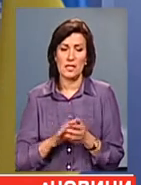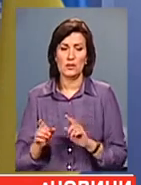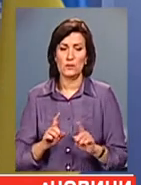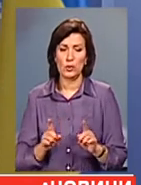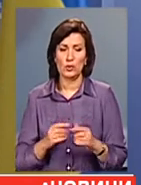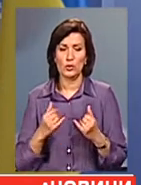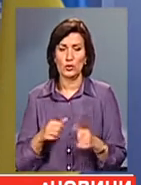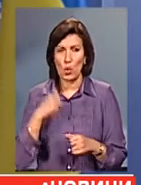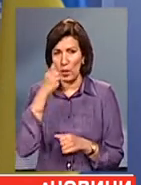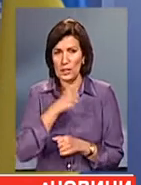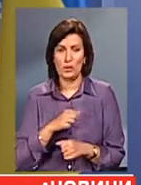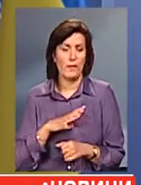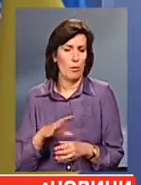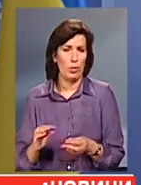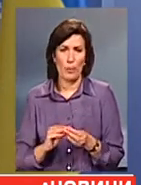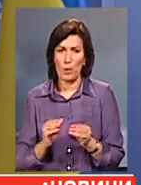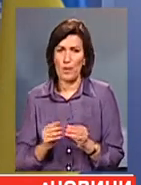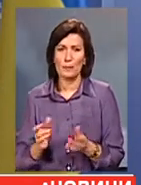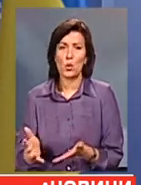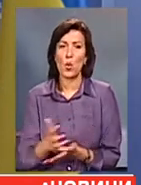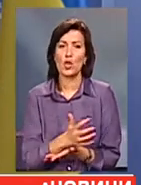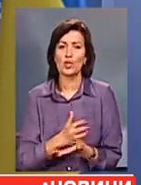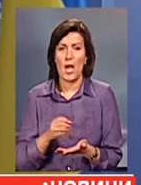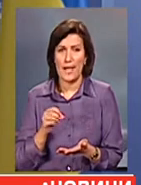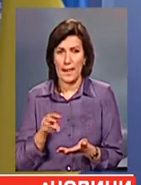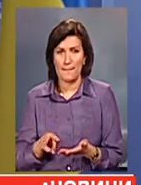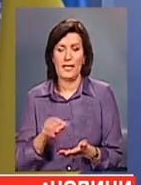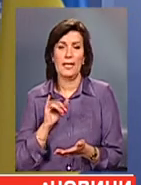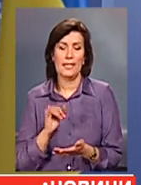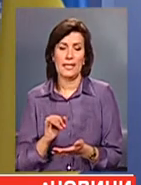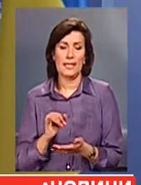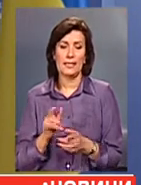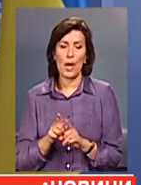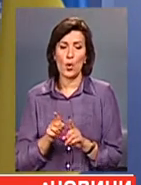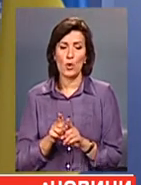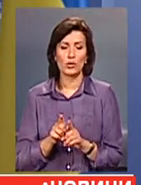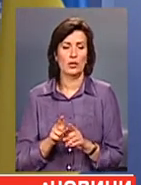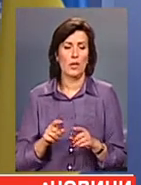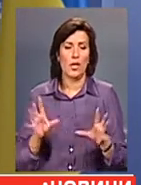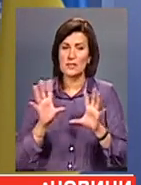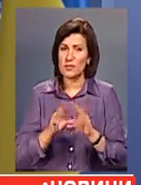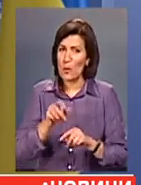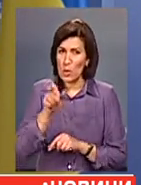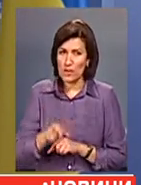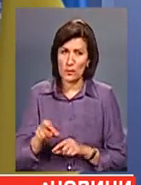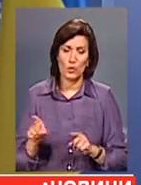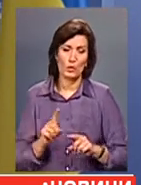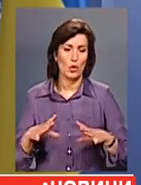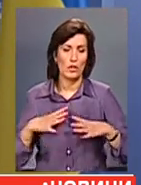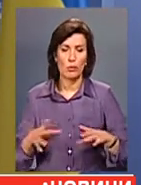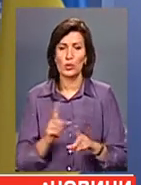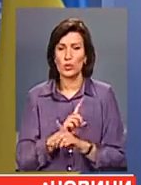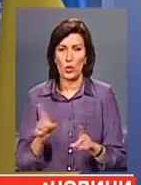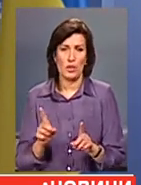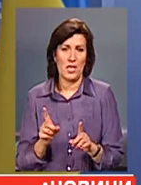що цьогоріч не було проблем із врожаєм. І також він також заспокоїв людей, що не буде